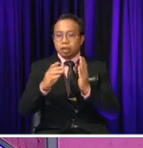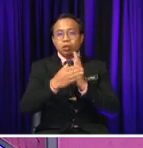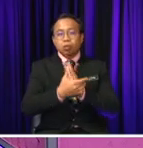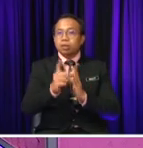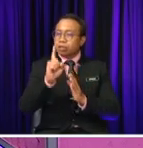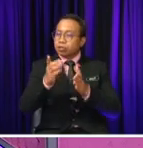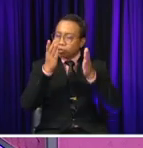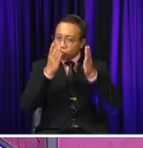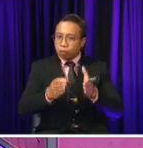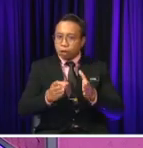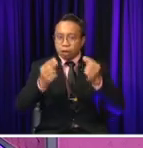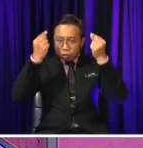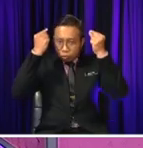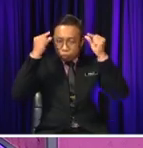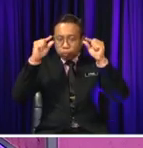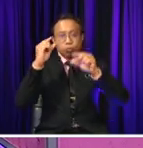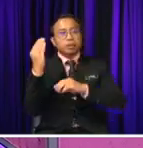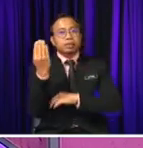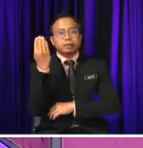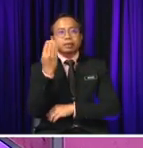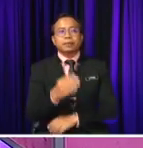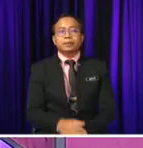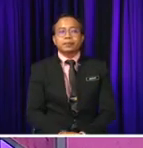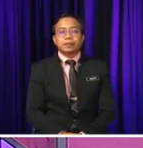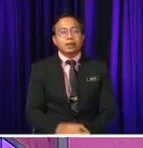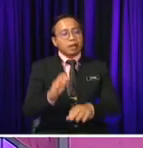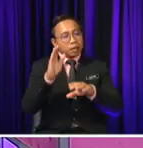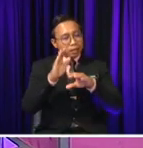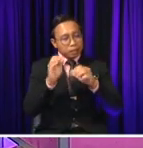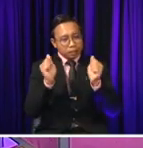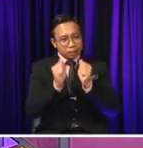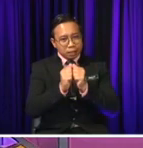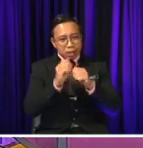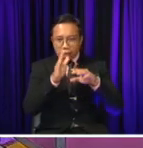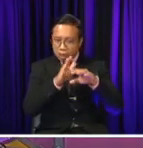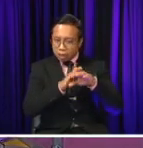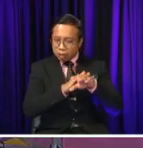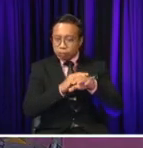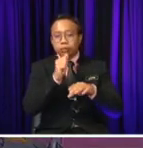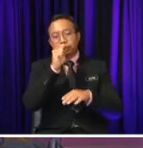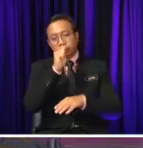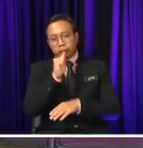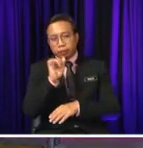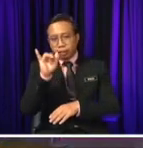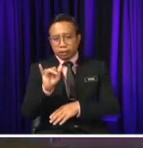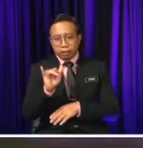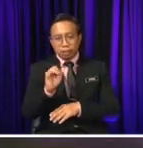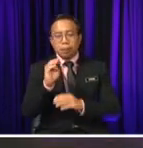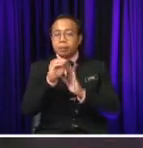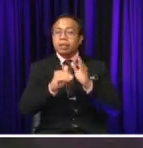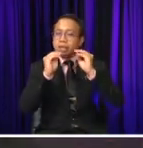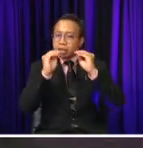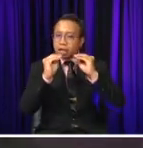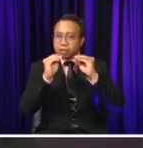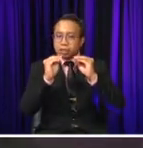seorang guru biasa dengan lembut sabarnya mengajar